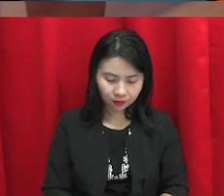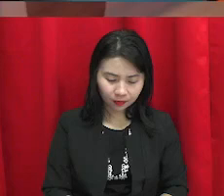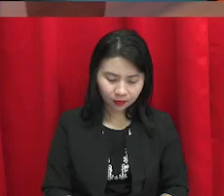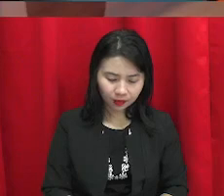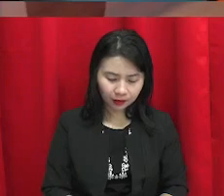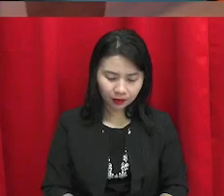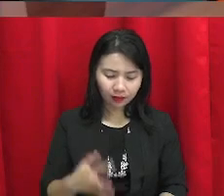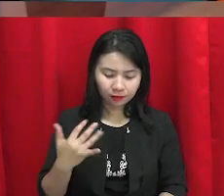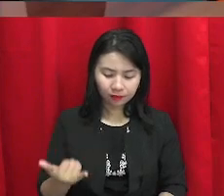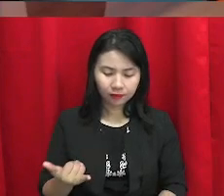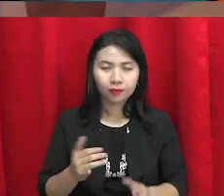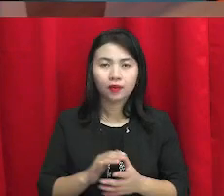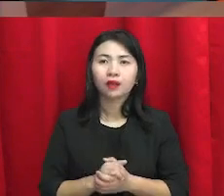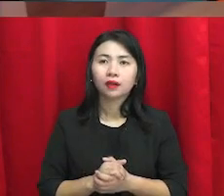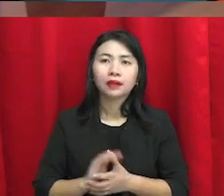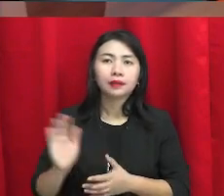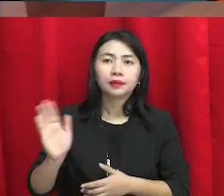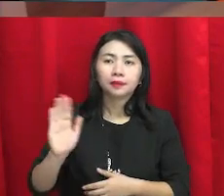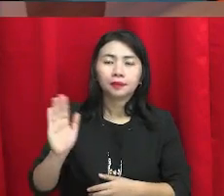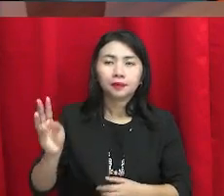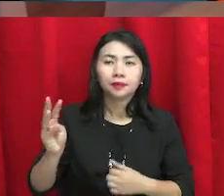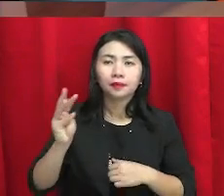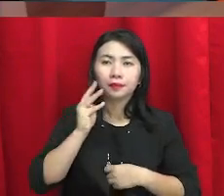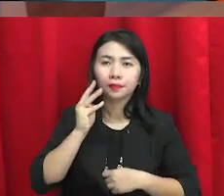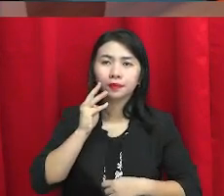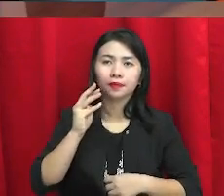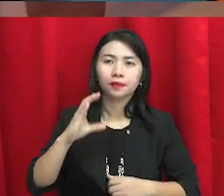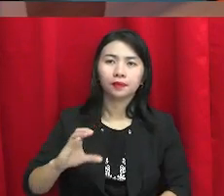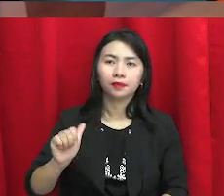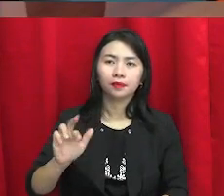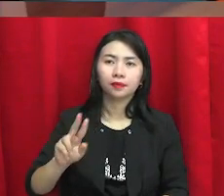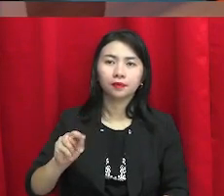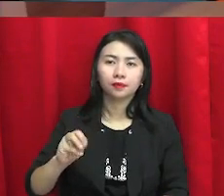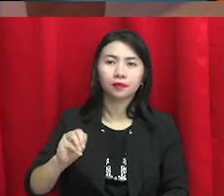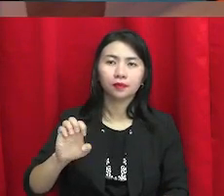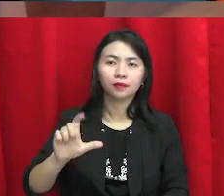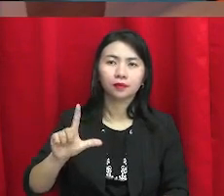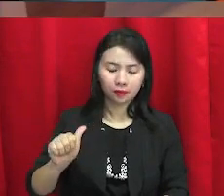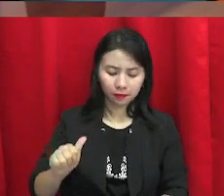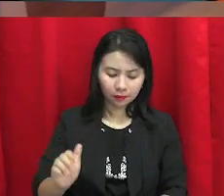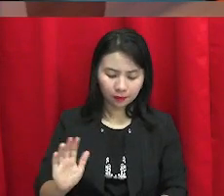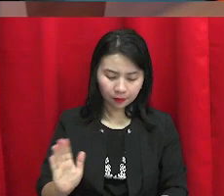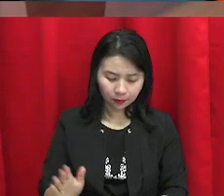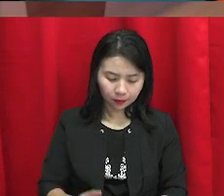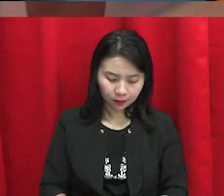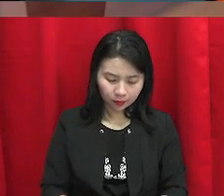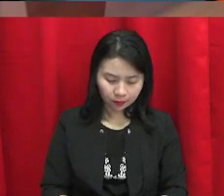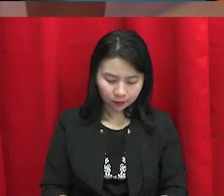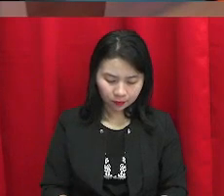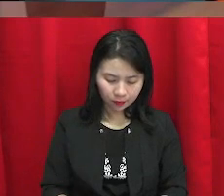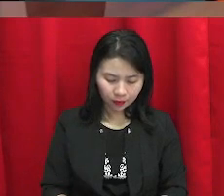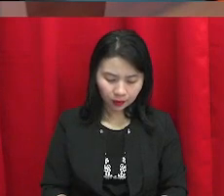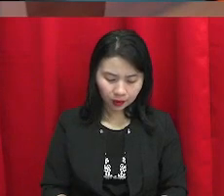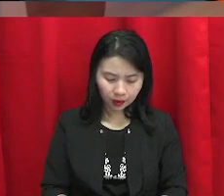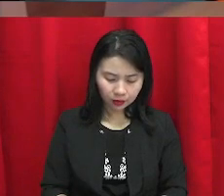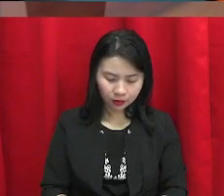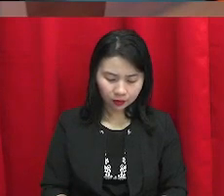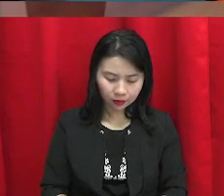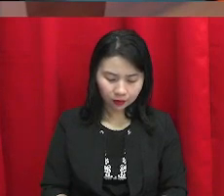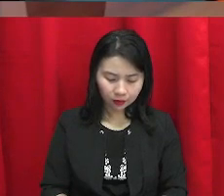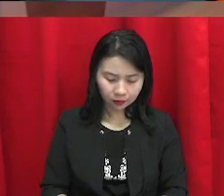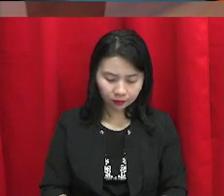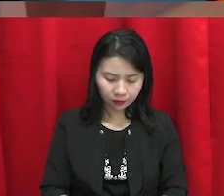Andito si sa Ma'am Carmelo. Team, hashtag Team Preparation. Hashtag Team Steadfast. Yeah, meron na dito sa team sa